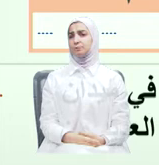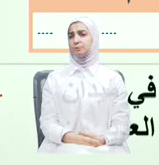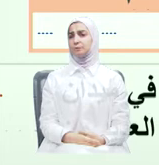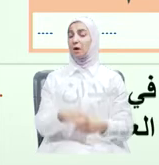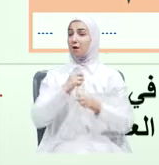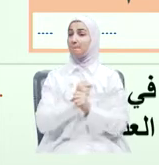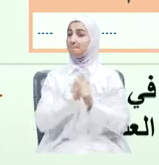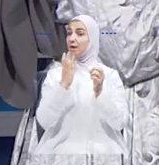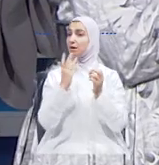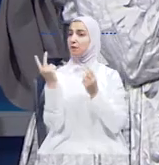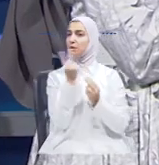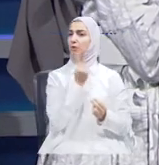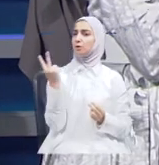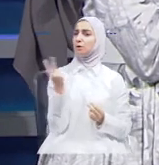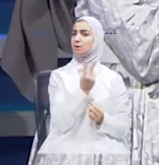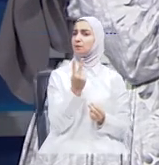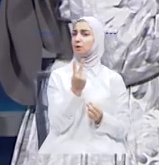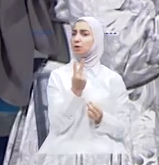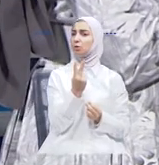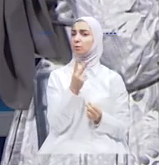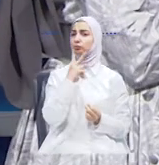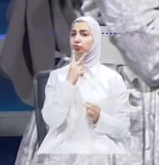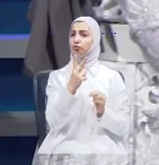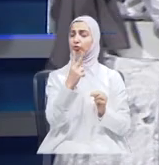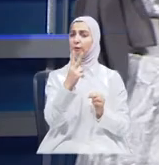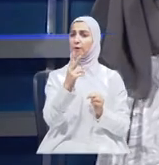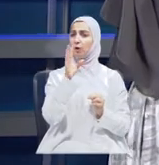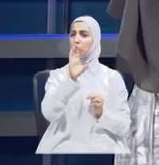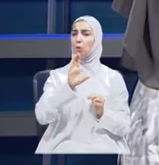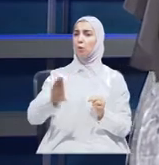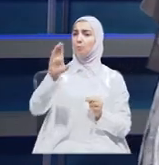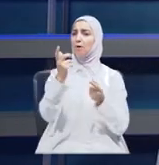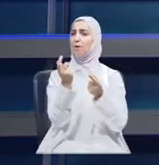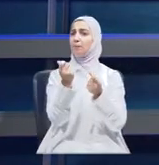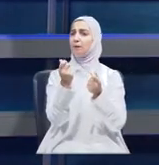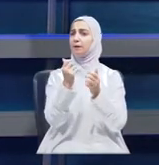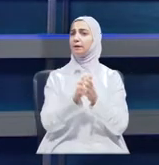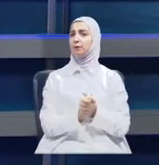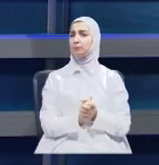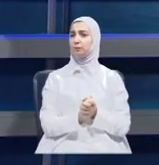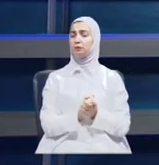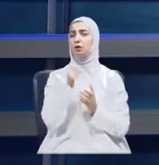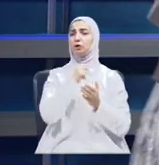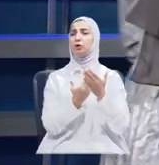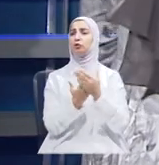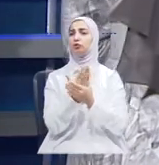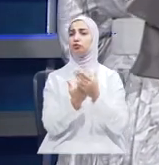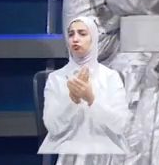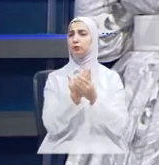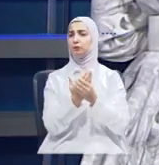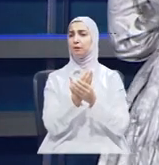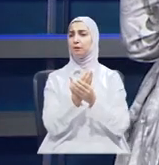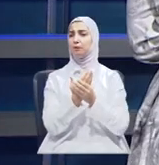انبهر كلاهما في هذه الحضارة بالجانب المادي والحضارة الأوروبية بشكل عام، ف